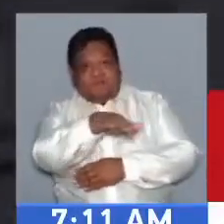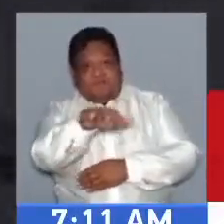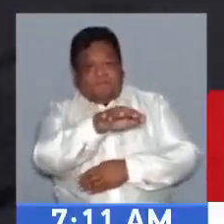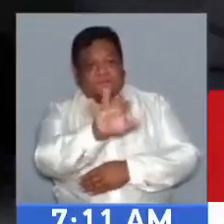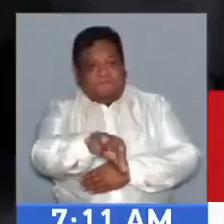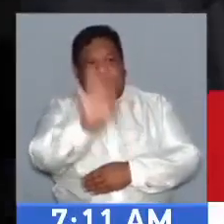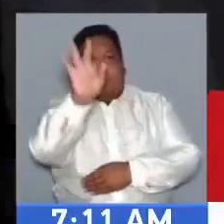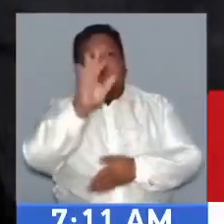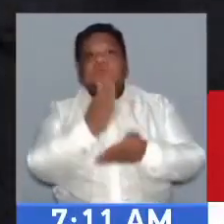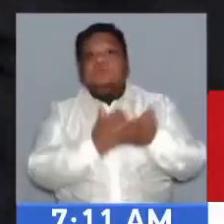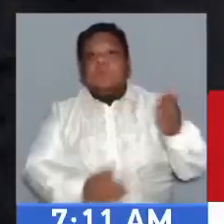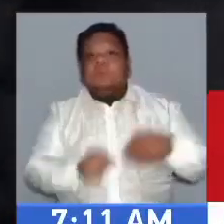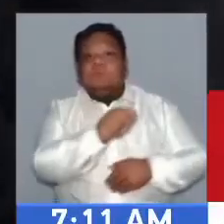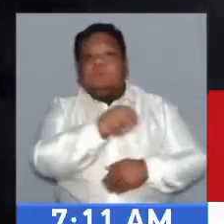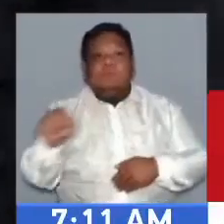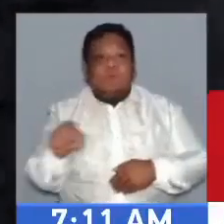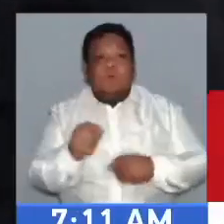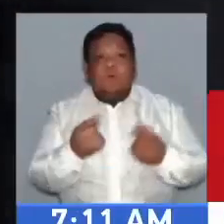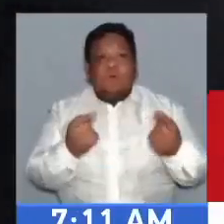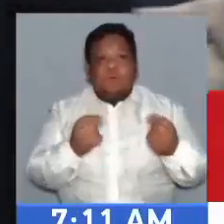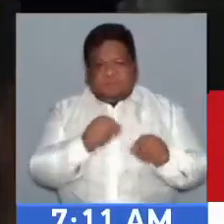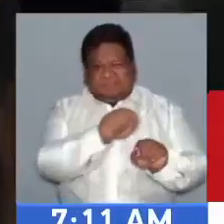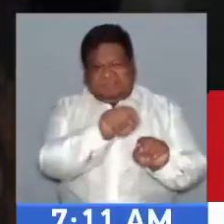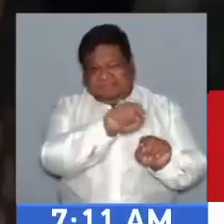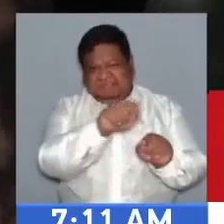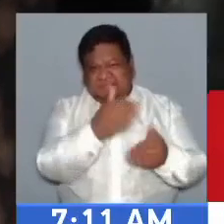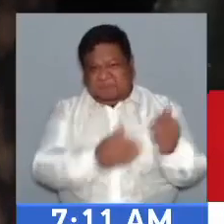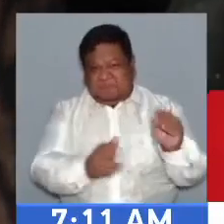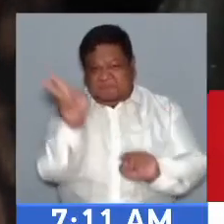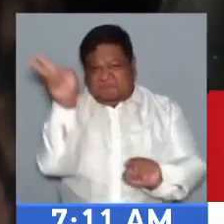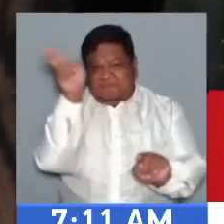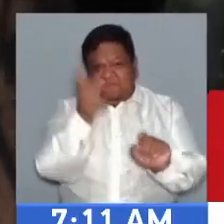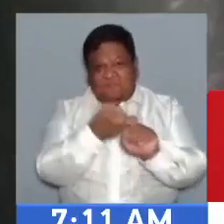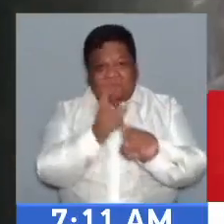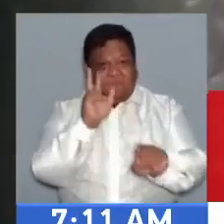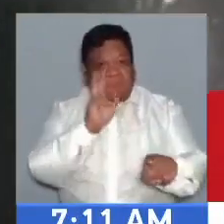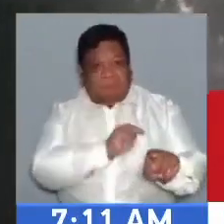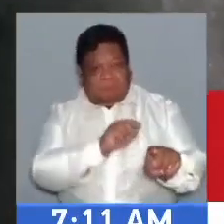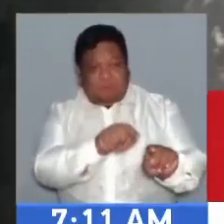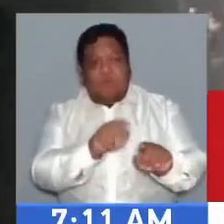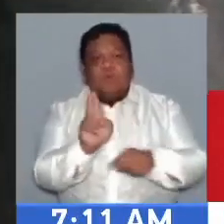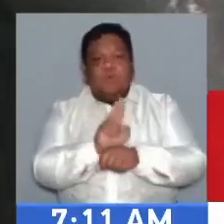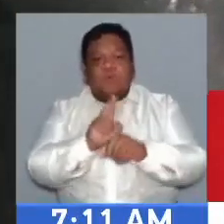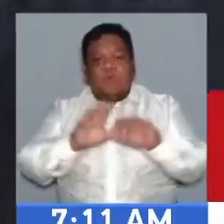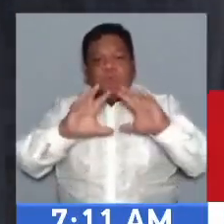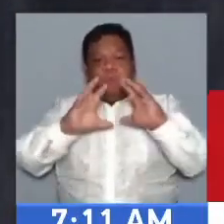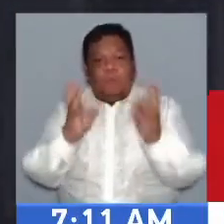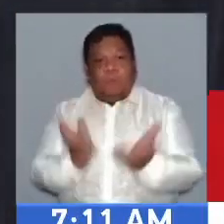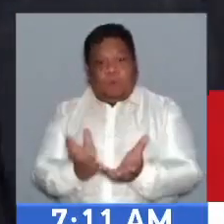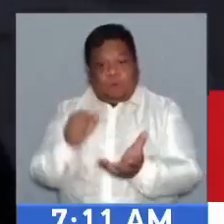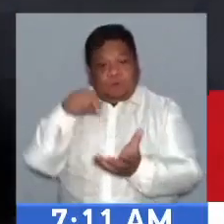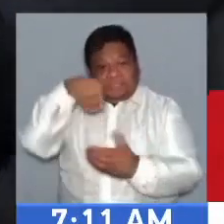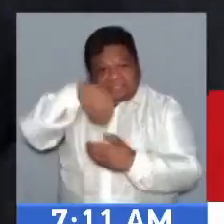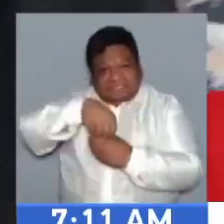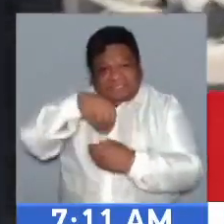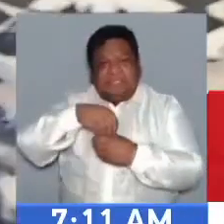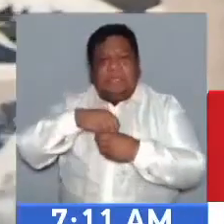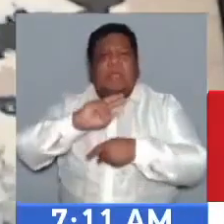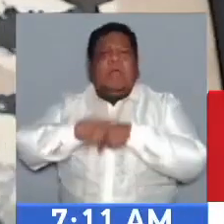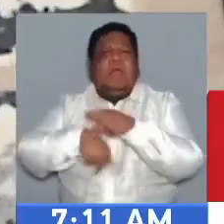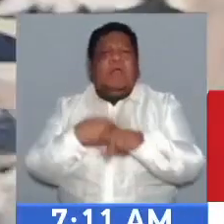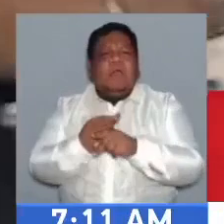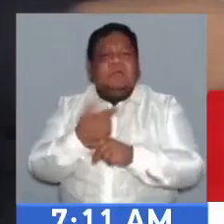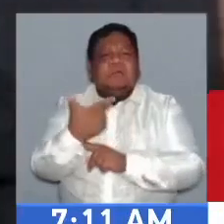ay mga Vietnamese national na gumagamit ng lobo. Ang nasa loob ng lobo, isang uri ng volatile substance na tinatawag na